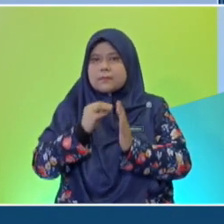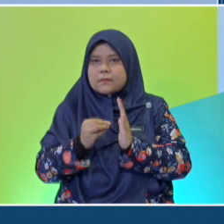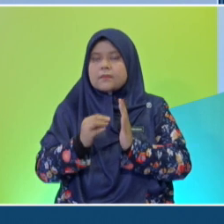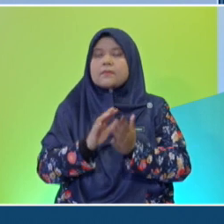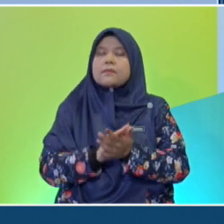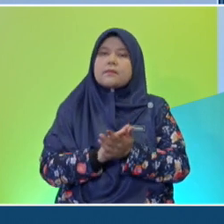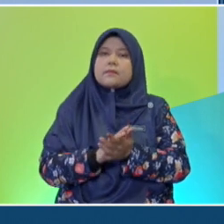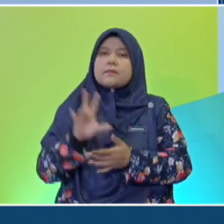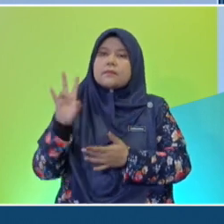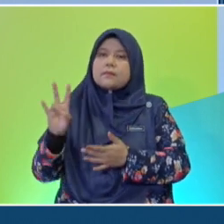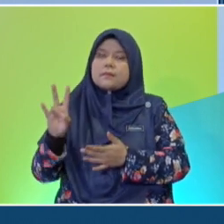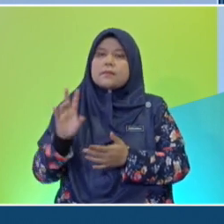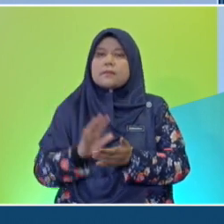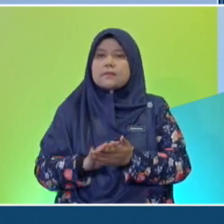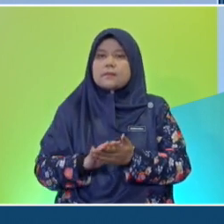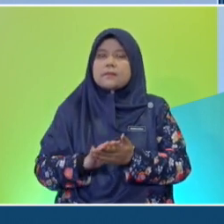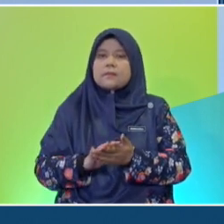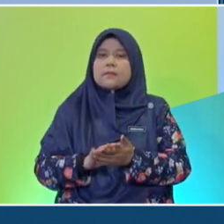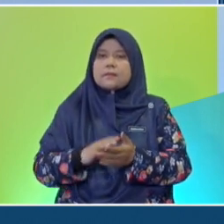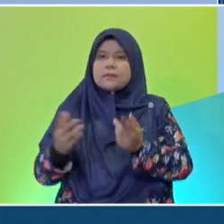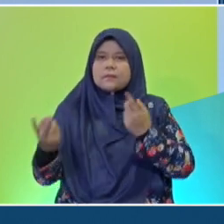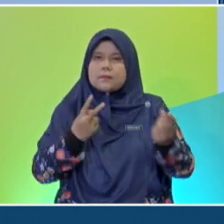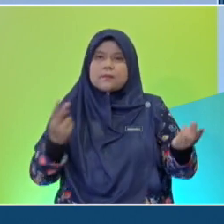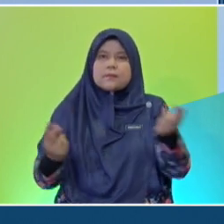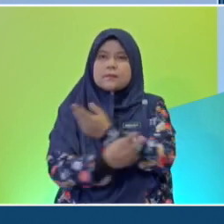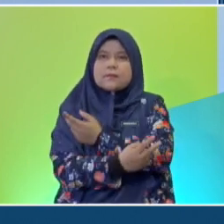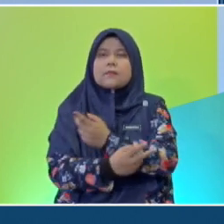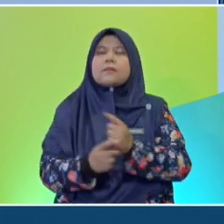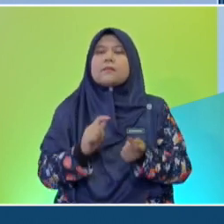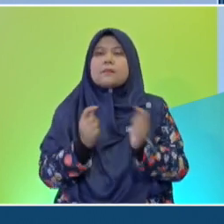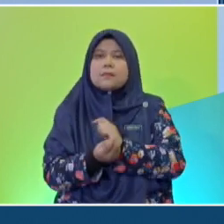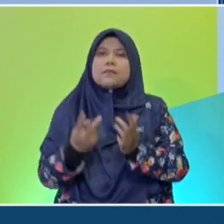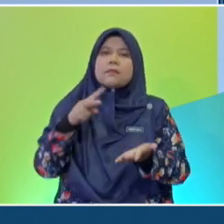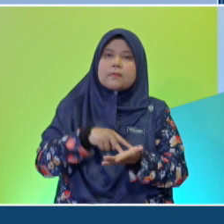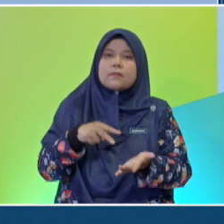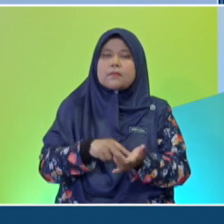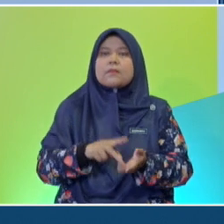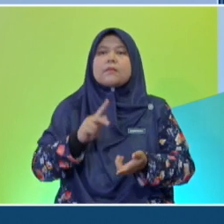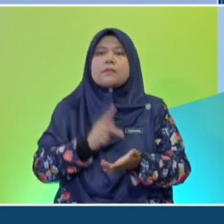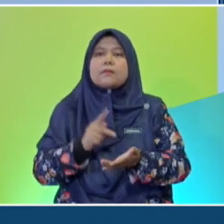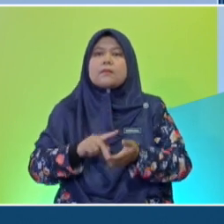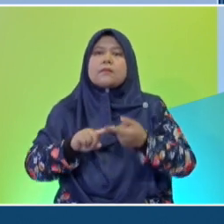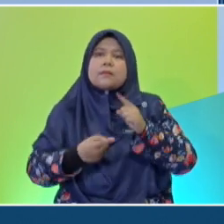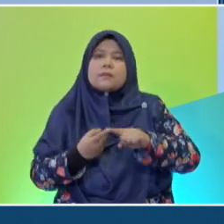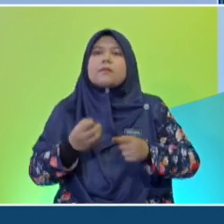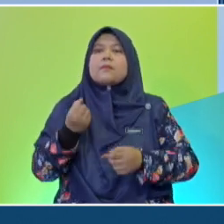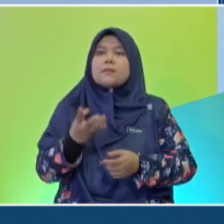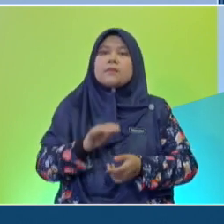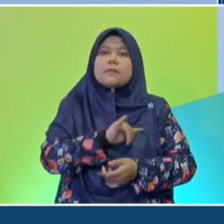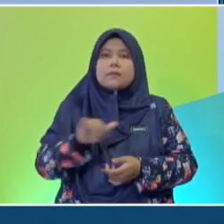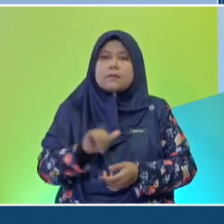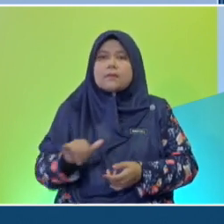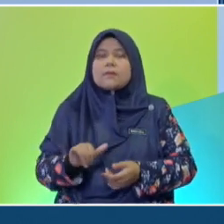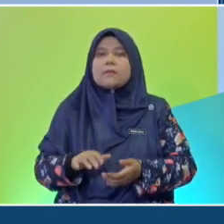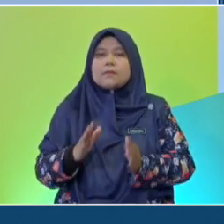yang ke-7 Anda dan anak anda saling bertukar peranan dan ulang langkah satu hingga lima gunakan halaman yang sama untuk